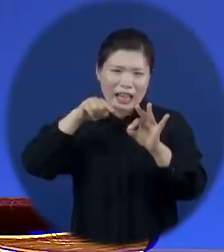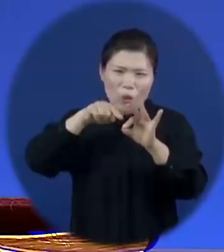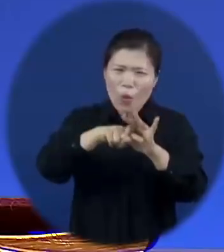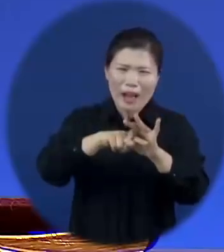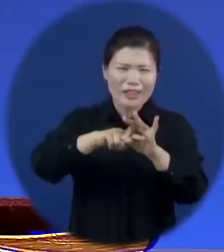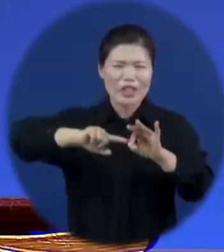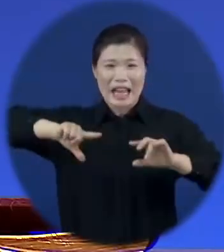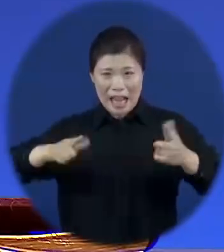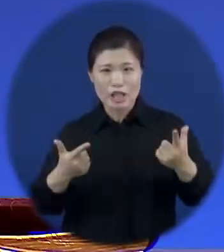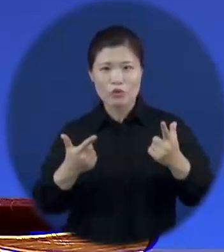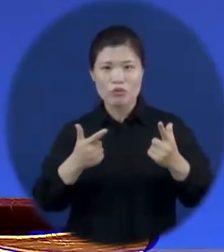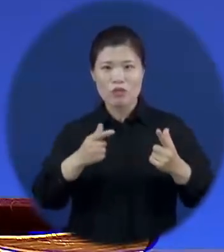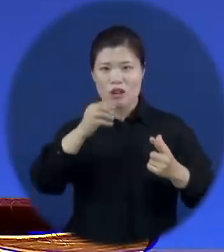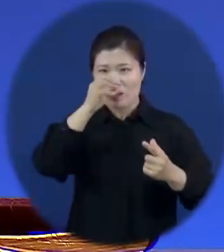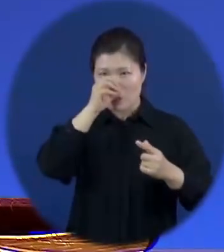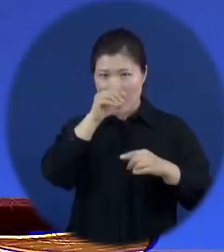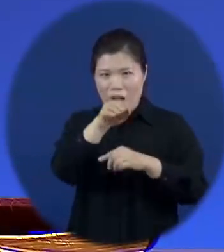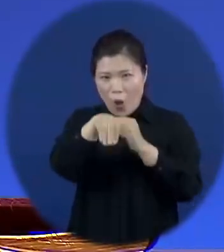되지 않겠습니까?